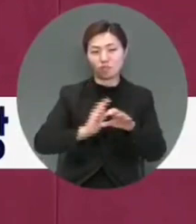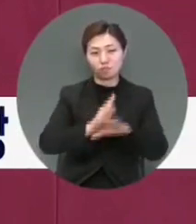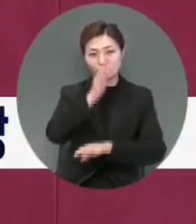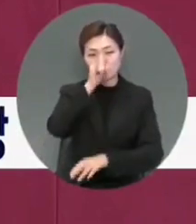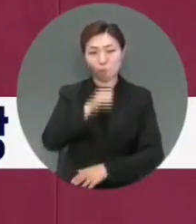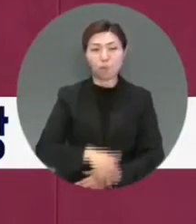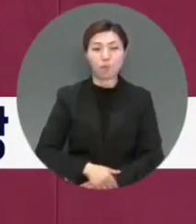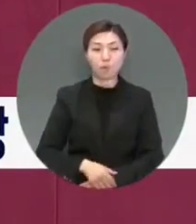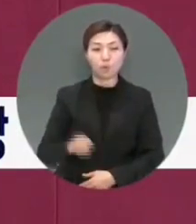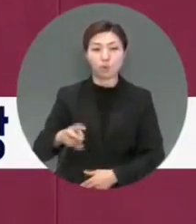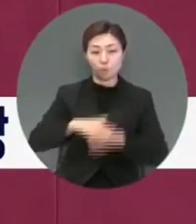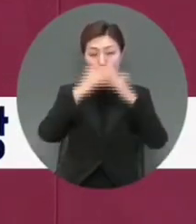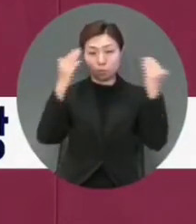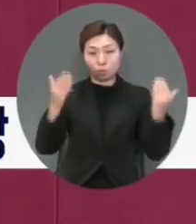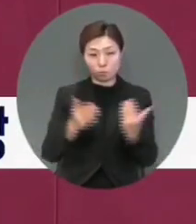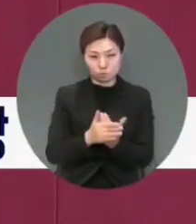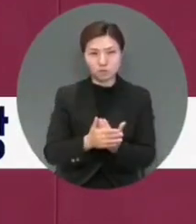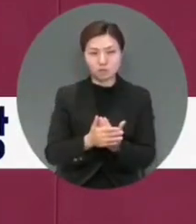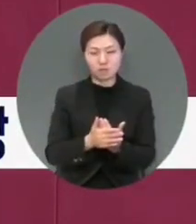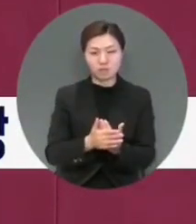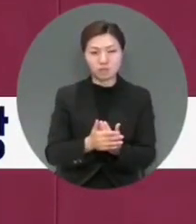등록금 전액을 지원하겠습니다.